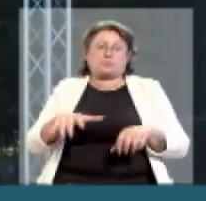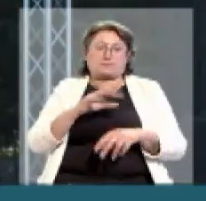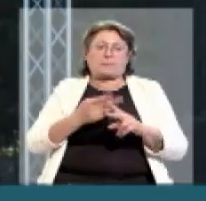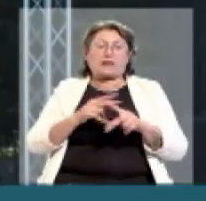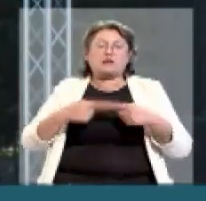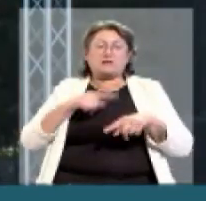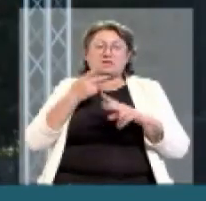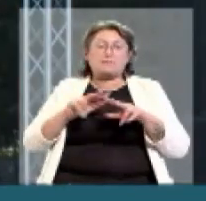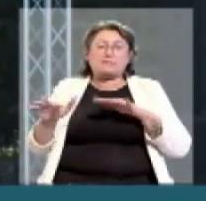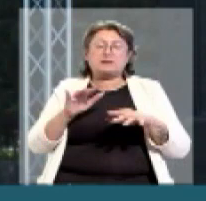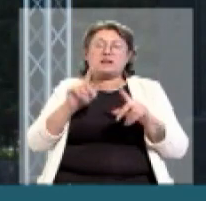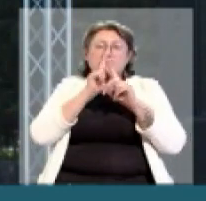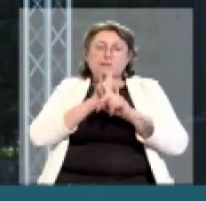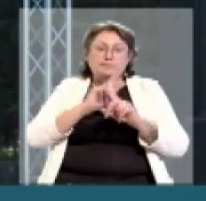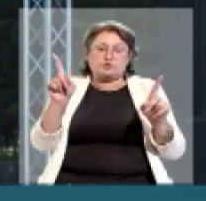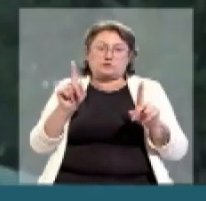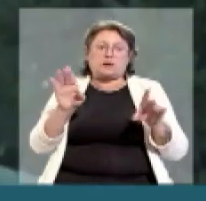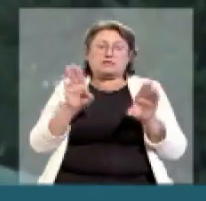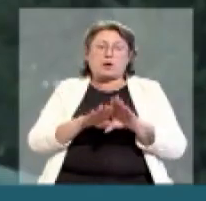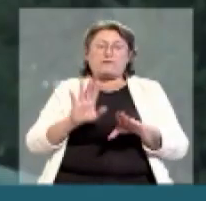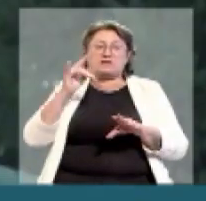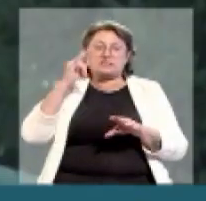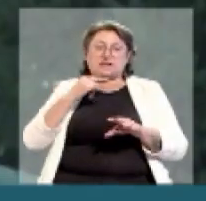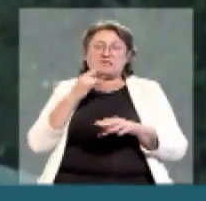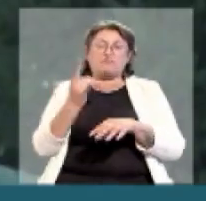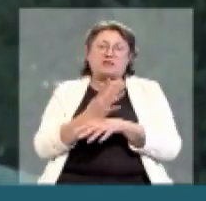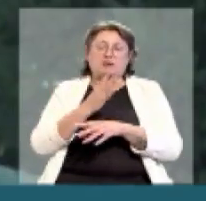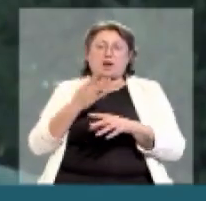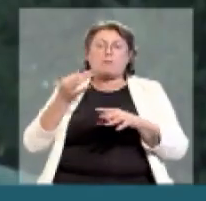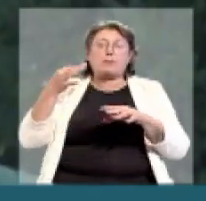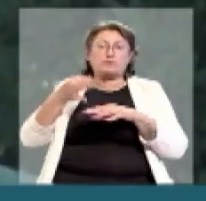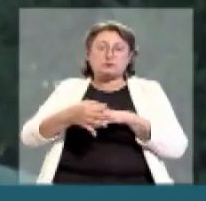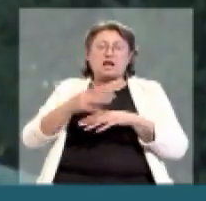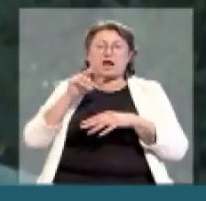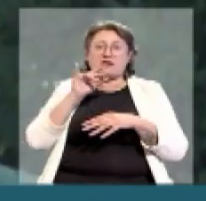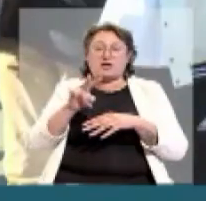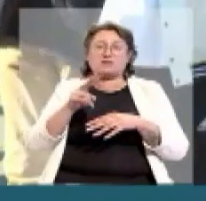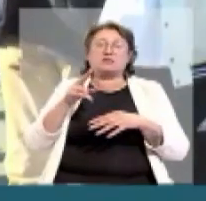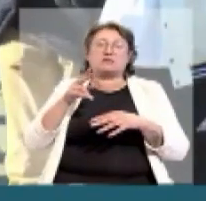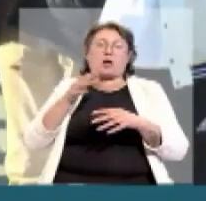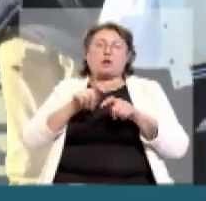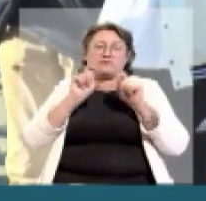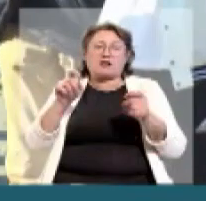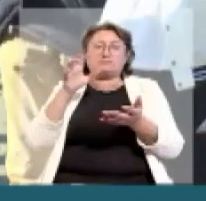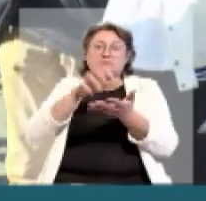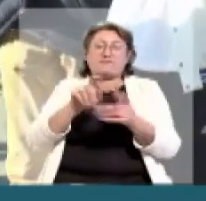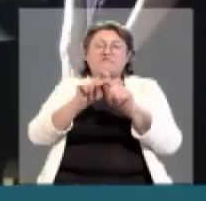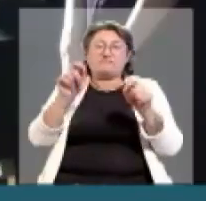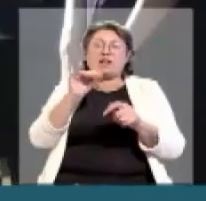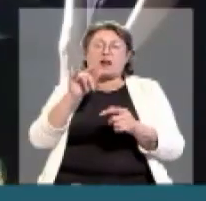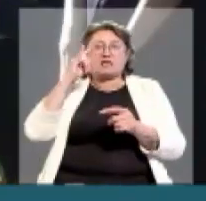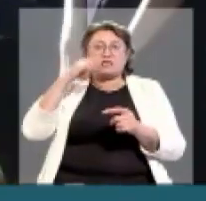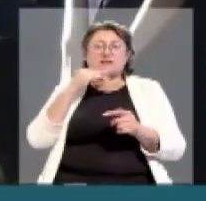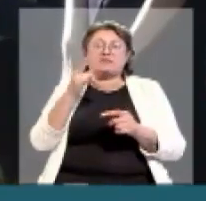называют это мероприятие эксклюзивным. Такое в Казахстане впервые. По пути следования каравана в регионах открывают и филиалы